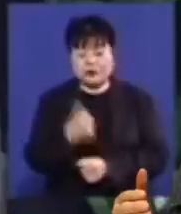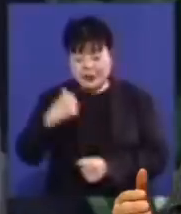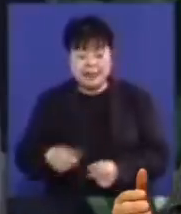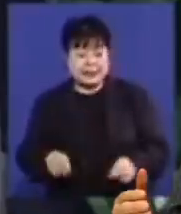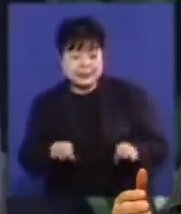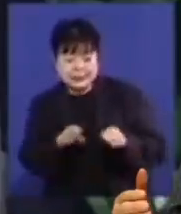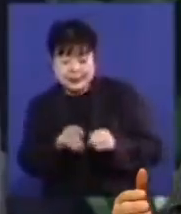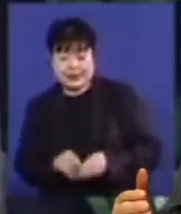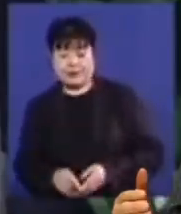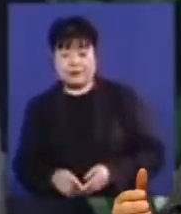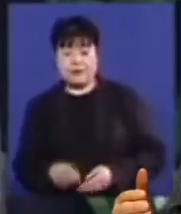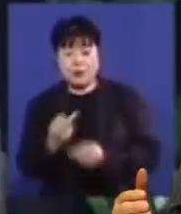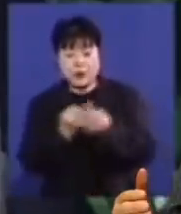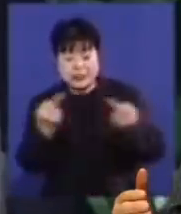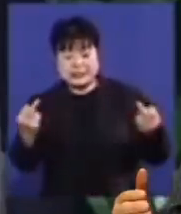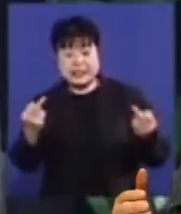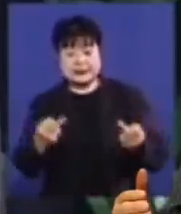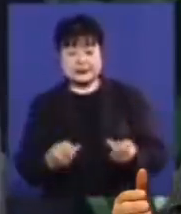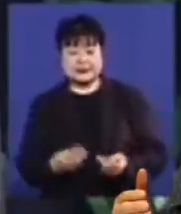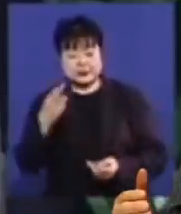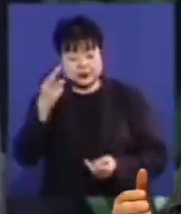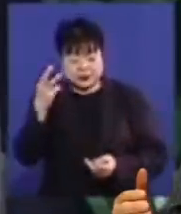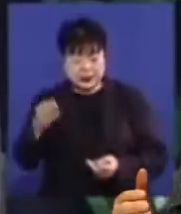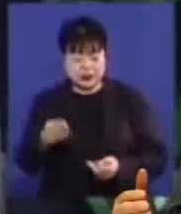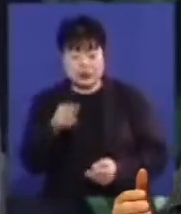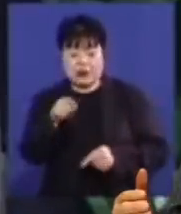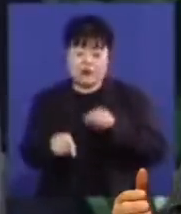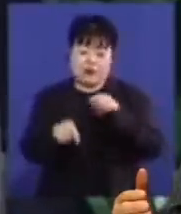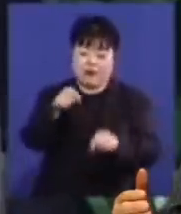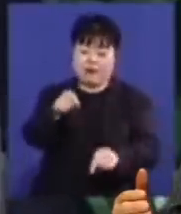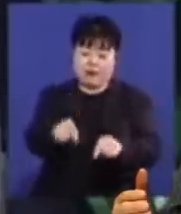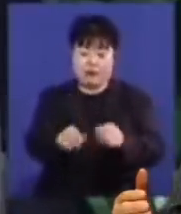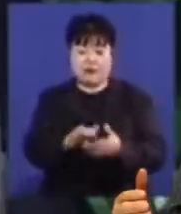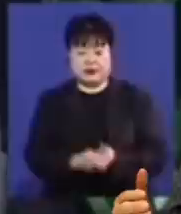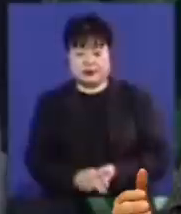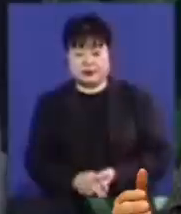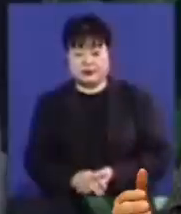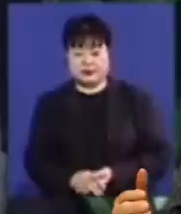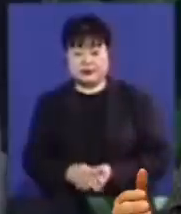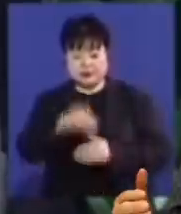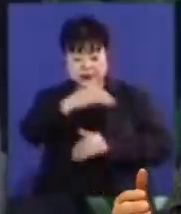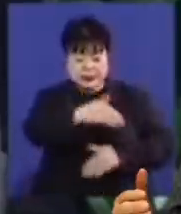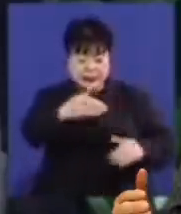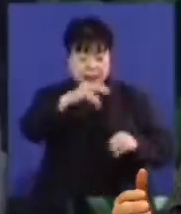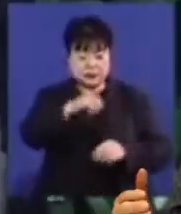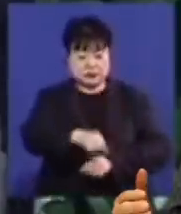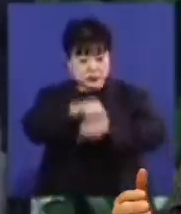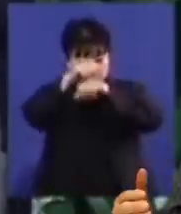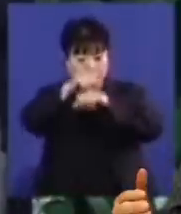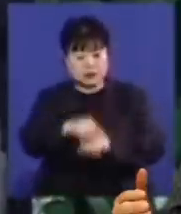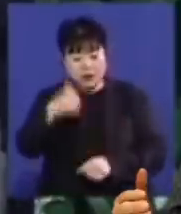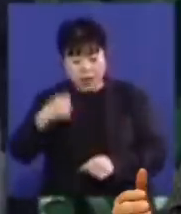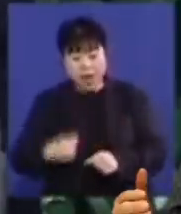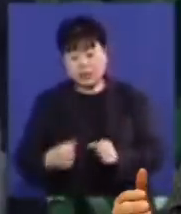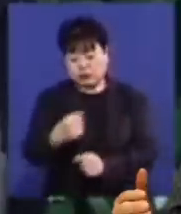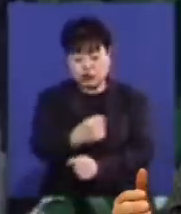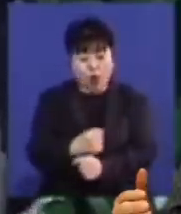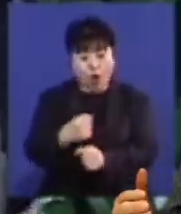데리고 모리아산 사흘 길을 걸어가서 제단을 쌓고 그 아들을